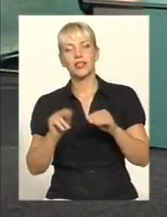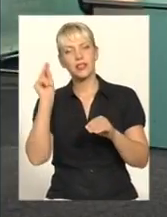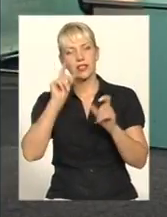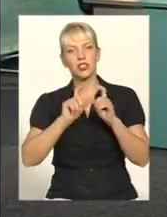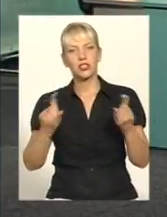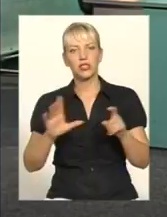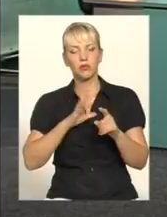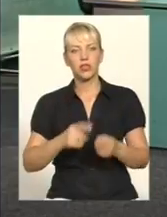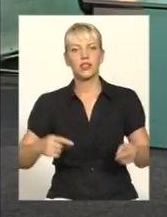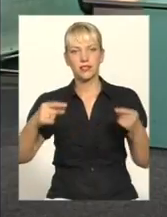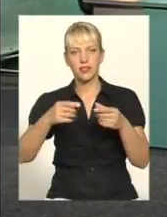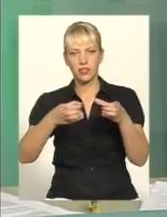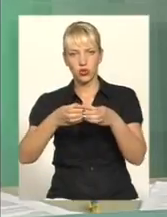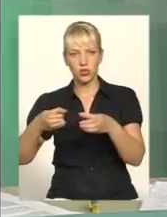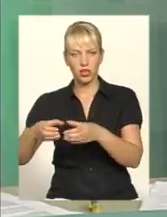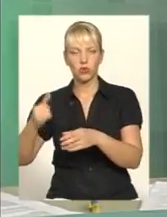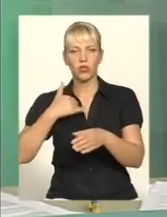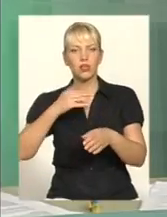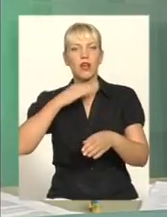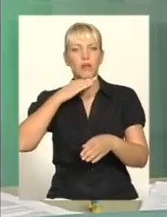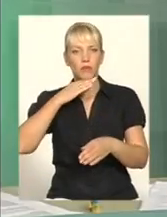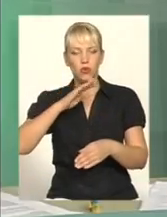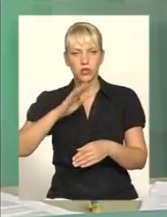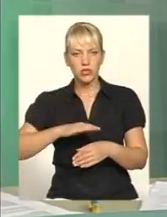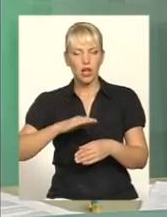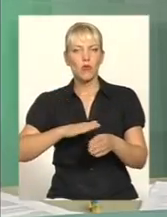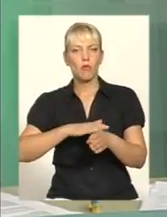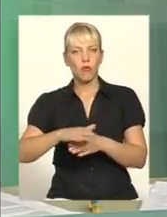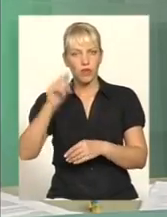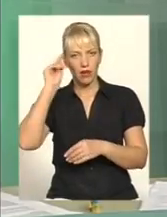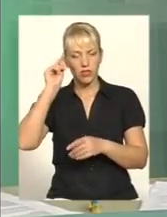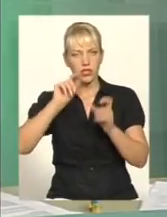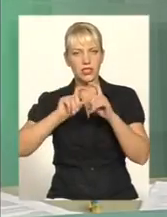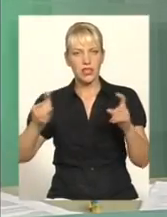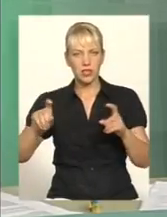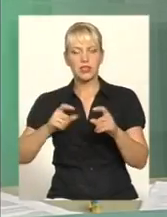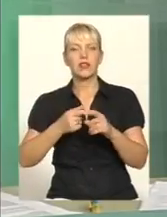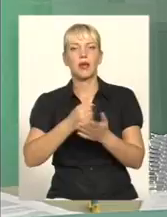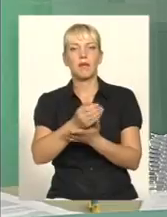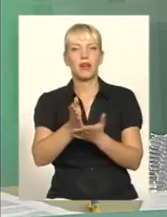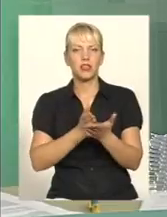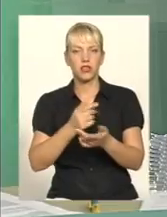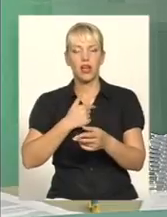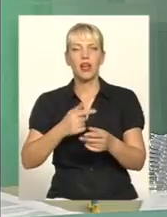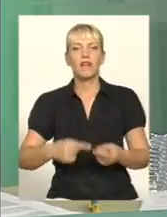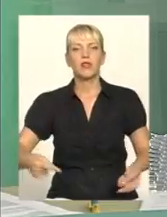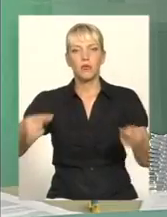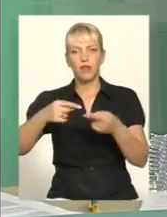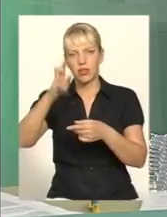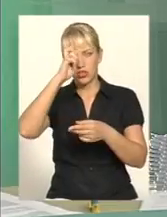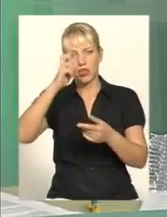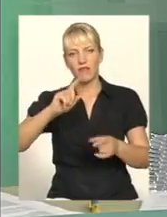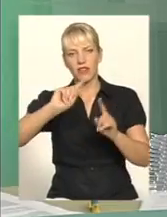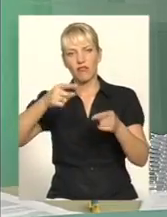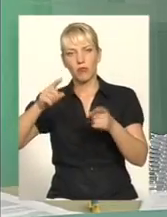згідно штату, нам достатньо повністю даних навчальних закладів. Мережа відповідає вимогам і мережа відповідає відповідно